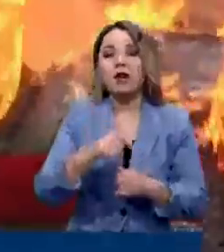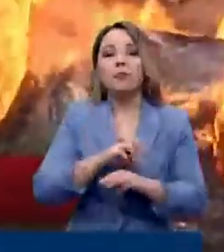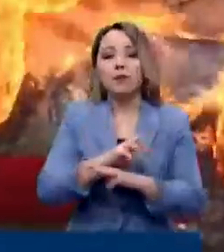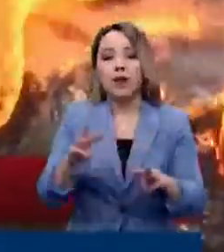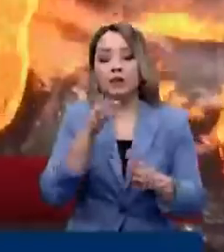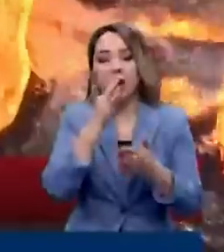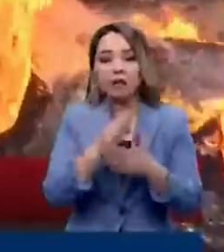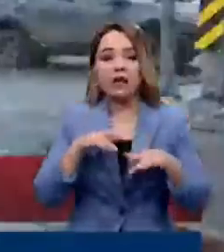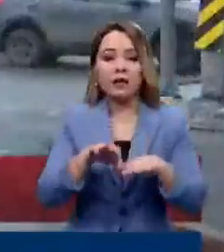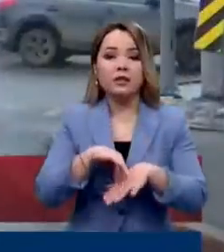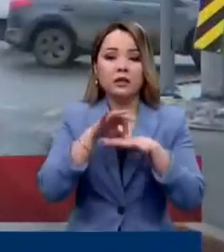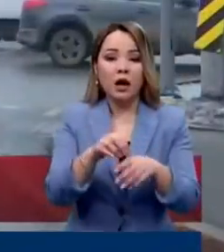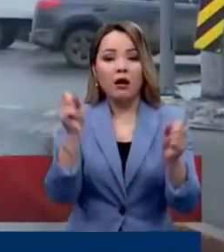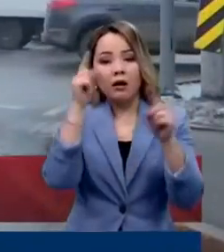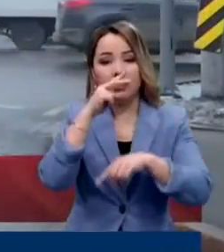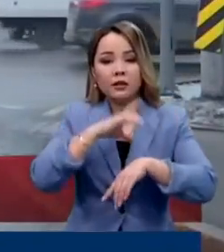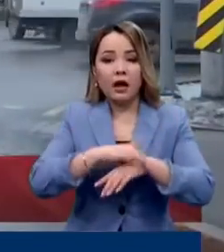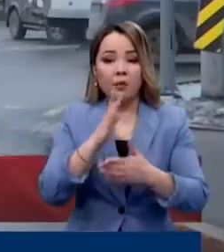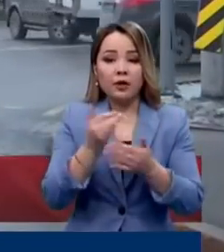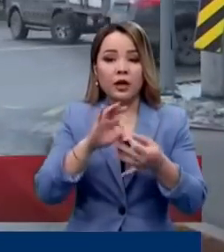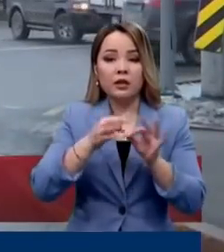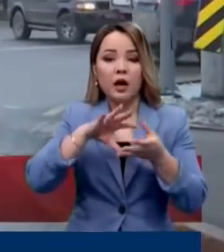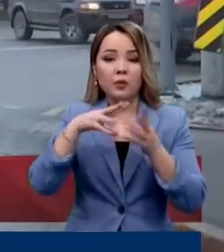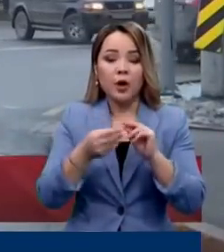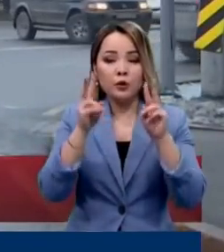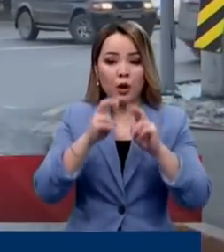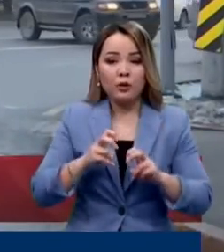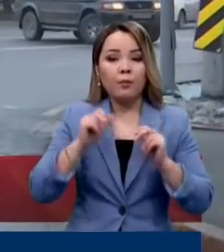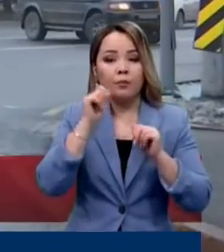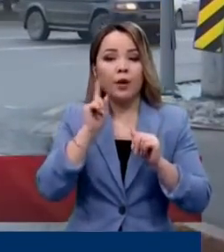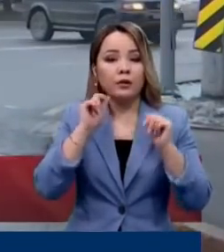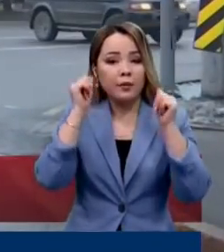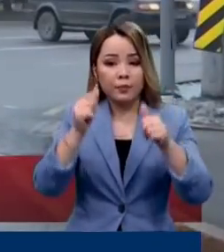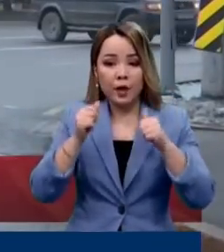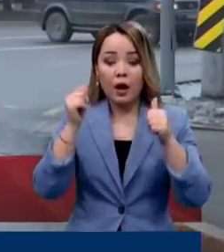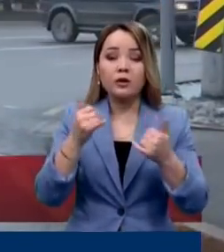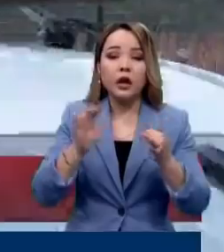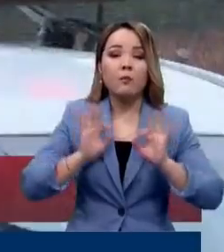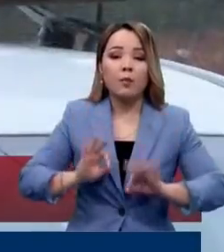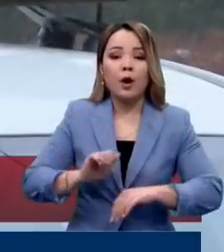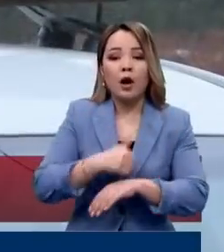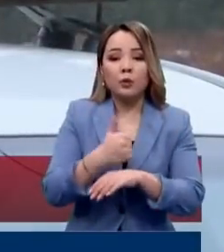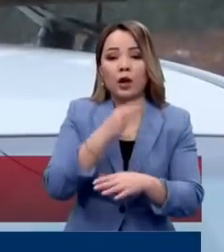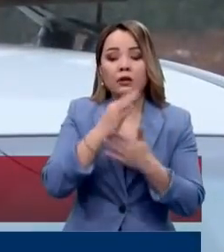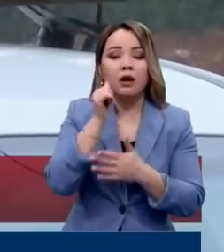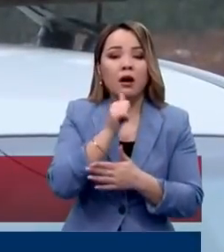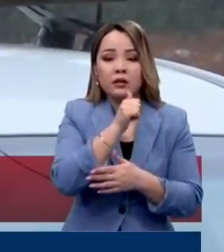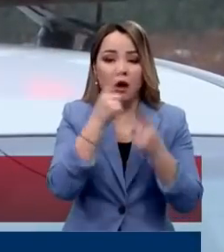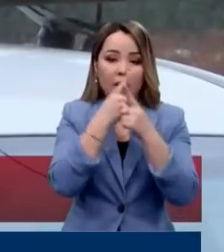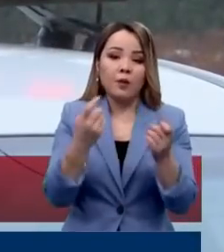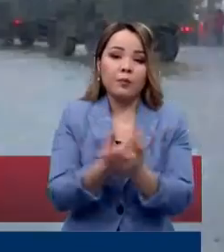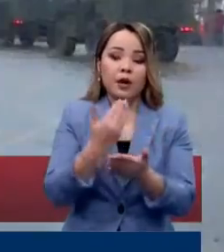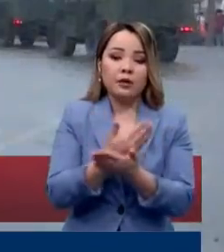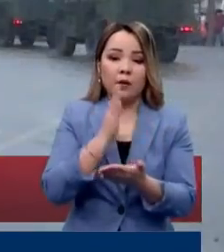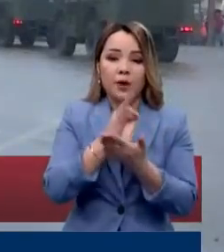экс-министрдің әрекетсіздігі әшкере болса керек. Істің толық картинасы бізге беймәлім, өйткені бас прокуратура ақпаратты құпия ұстап отыр.